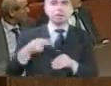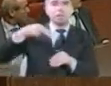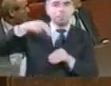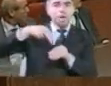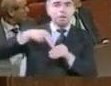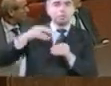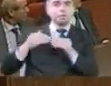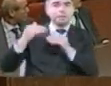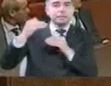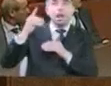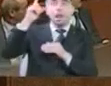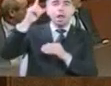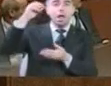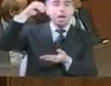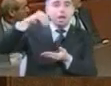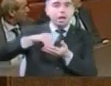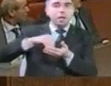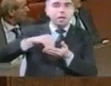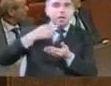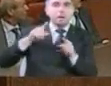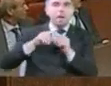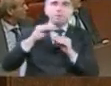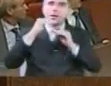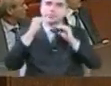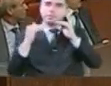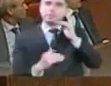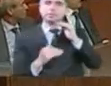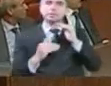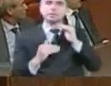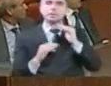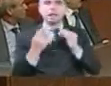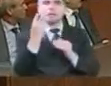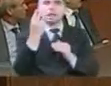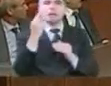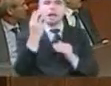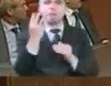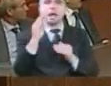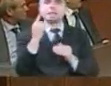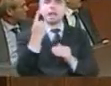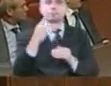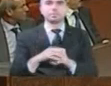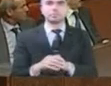كان غادي كيتزاد الله اللي خلق الكون يسر وهبط بثلاثه اربعه ديال الدراهم. ف